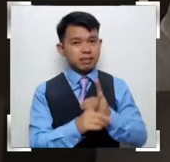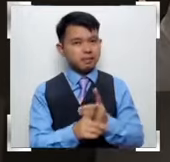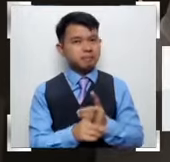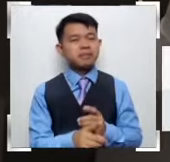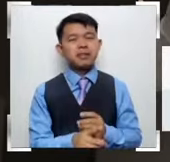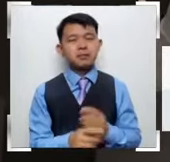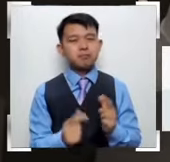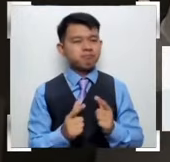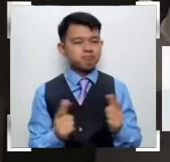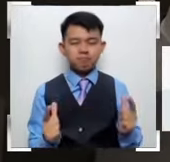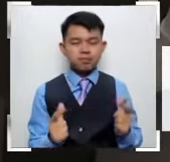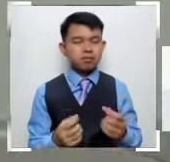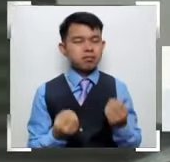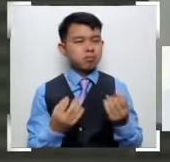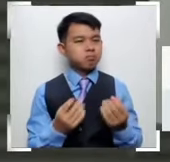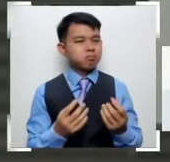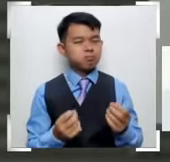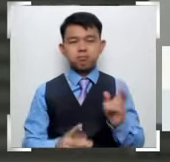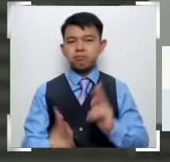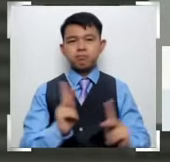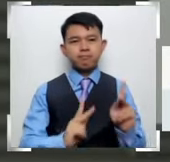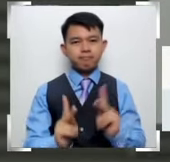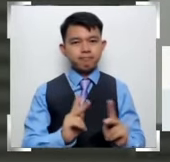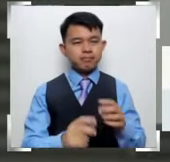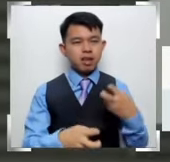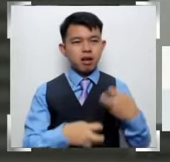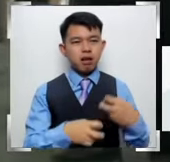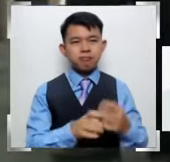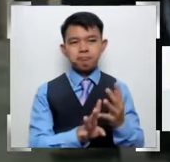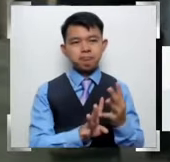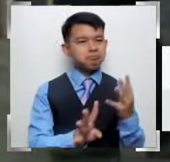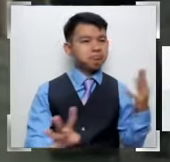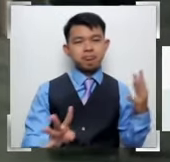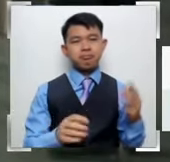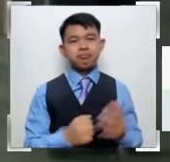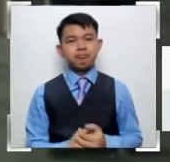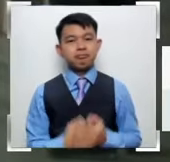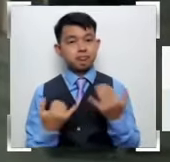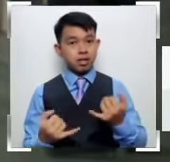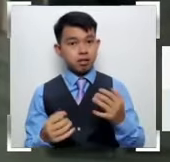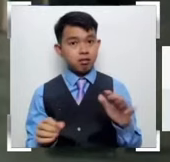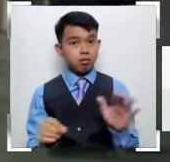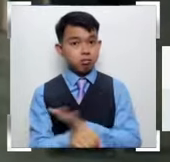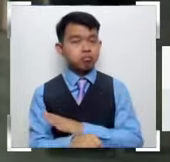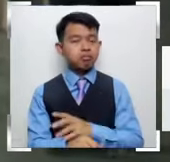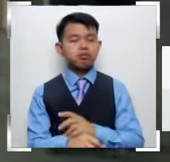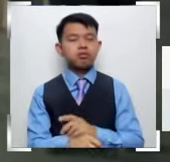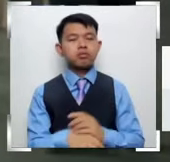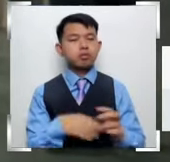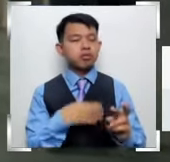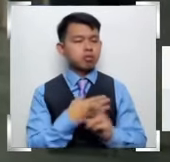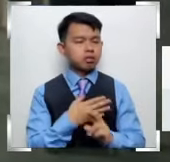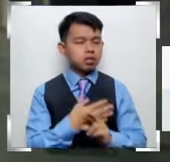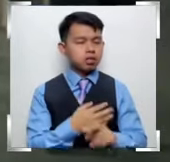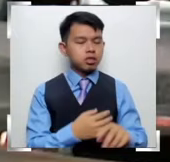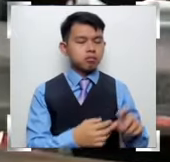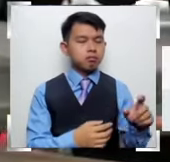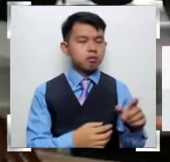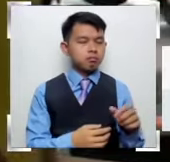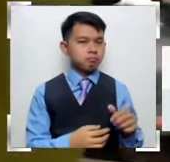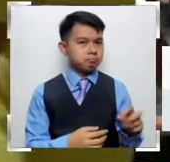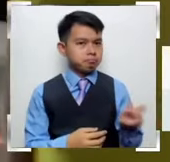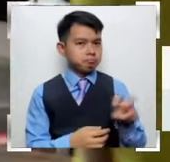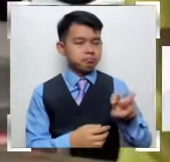Sobrang maraming tao, tapos mahirap pumila. Sa ngayon, fully book na mga biyaheng Bicol region hanggang April 6. Karamihan sa punuan na ay ang